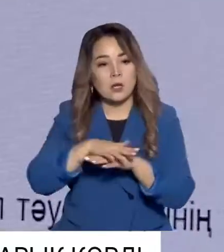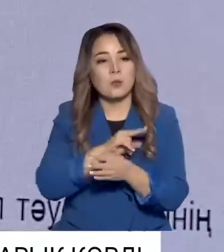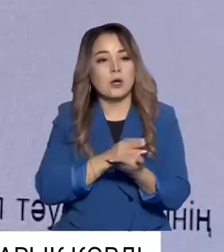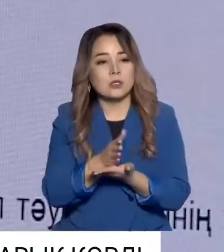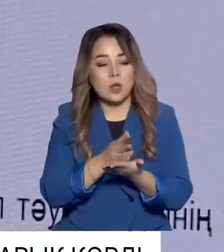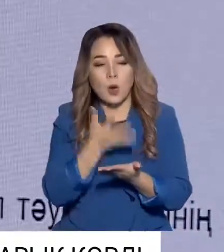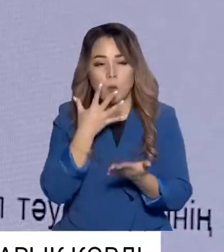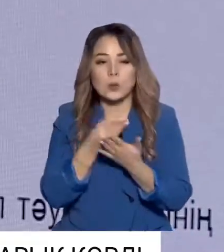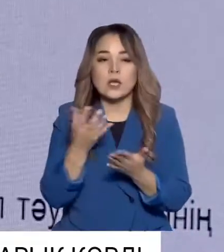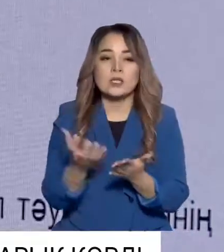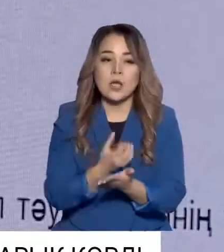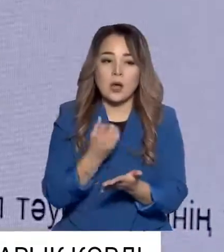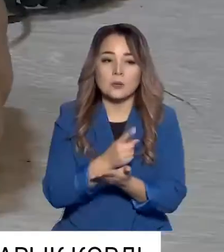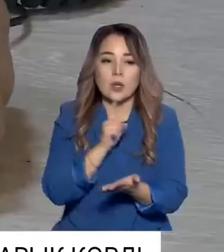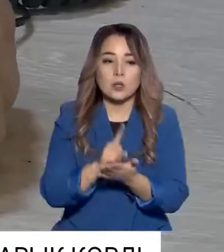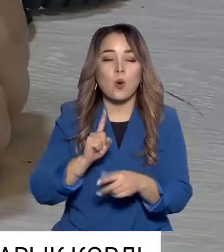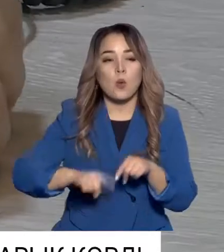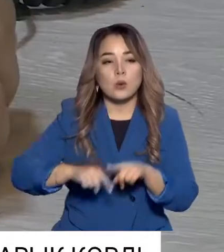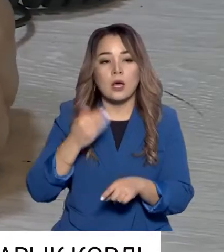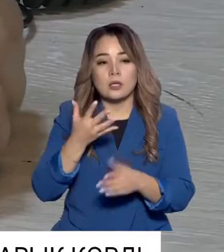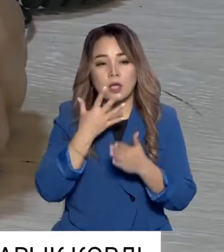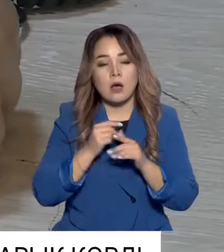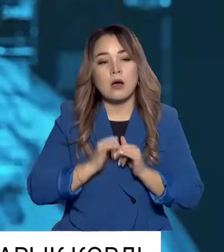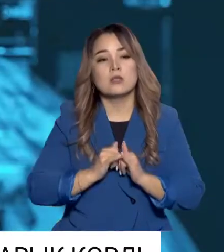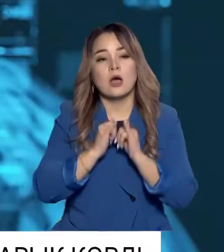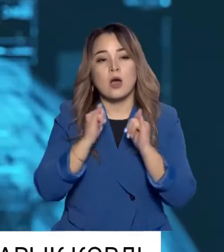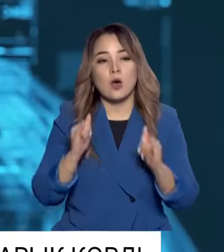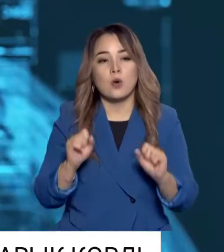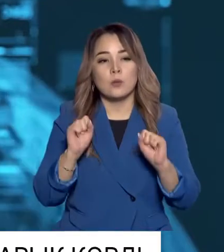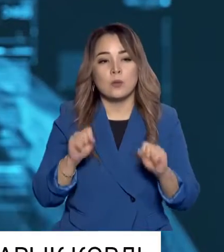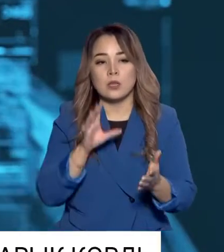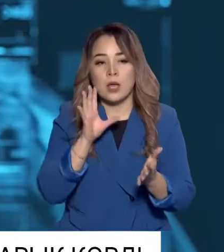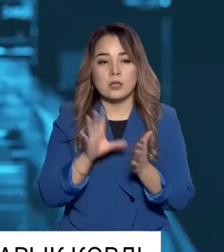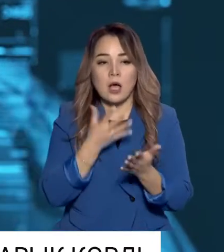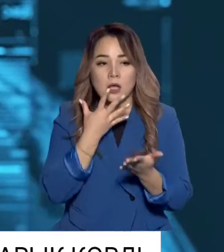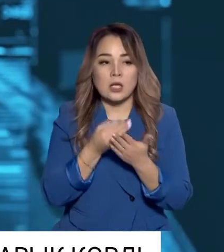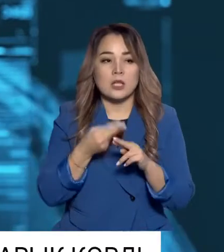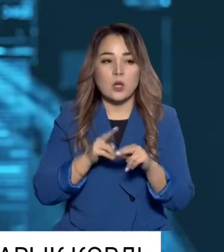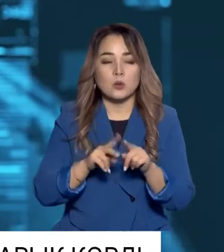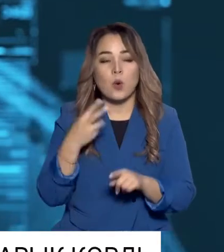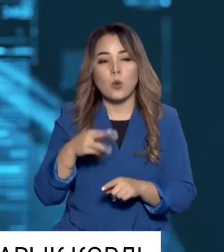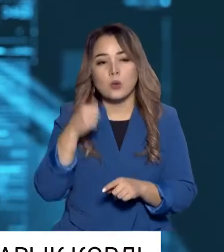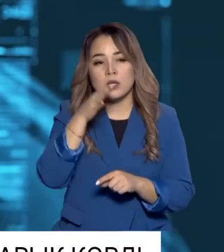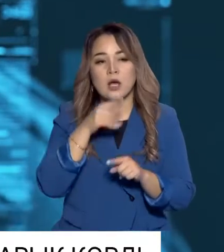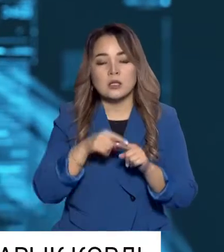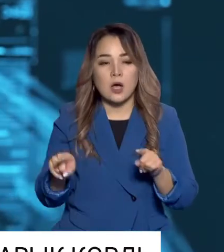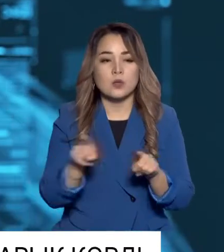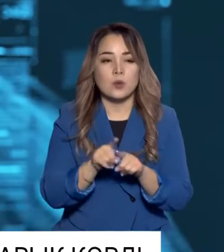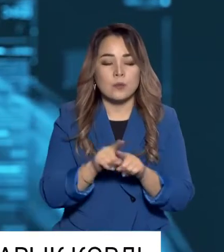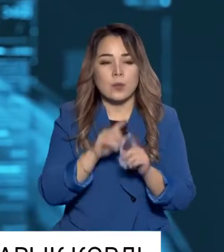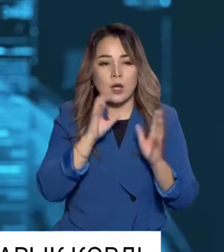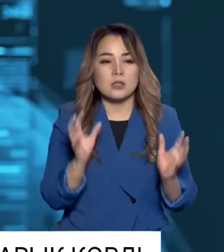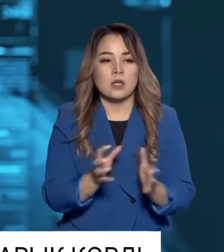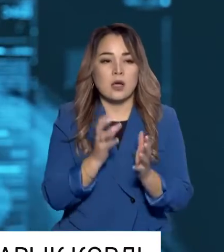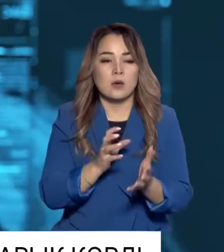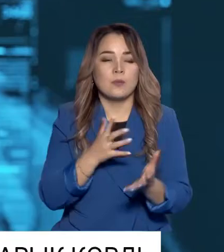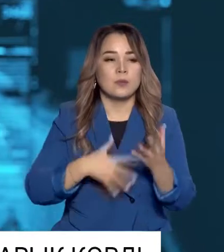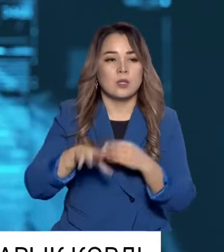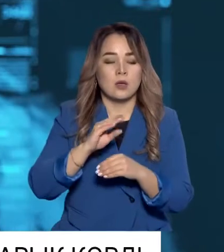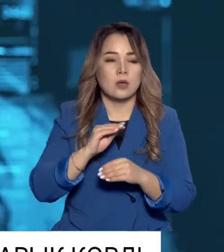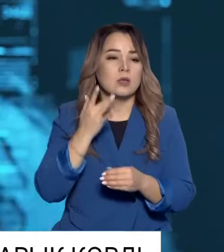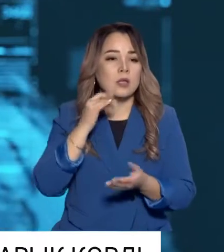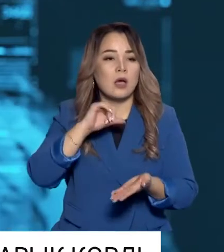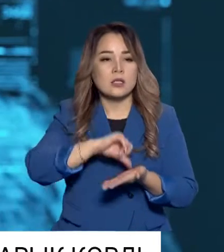де табысты бол, отаныңның да қуаты артады деген. Мен 30 жыл бойы халқымды қанаттыға қақтырмай, тұмсықтыға